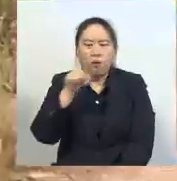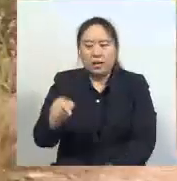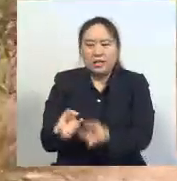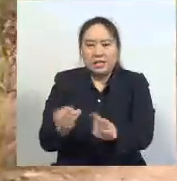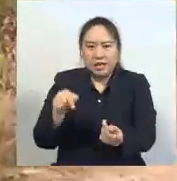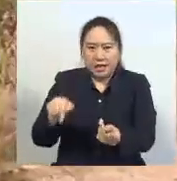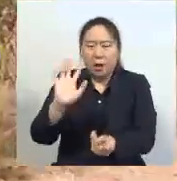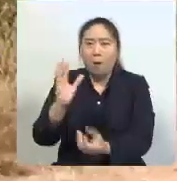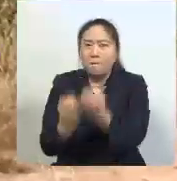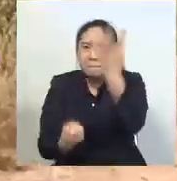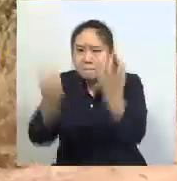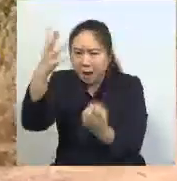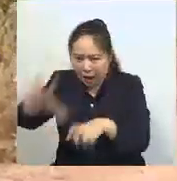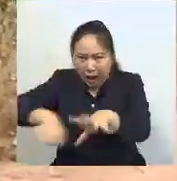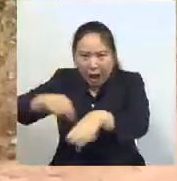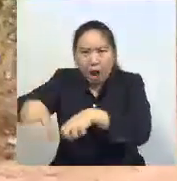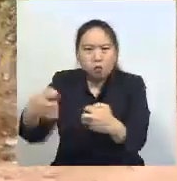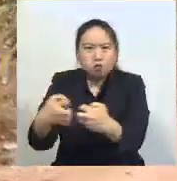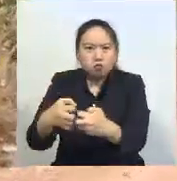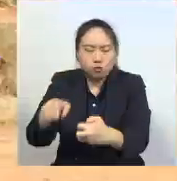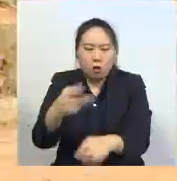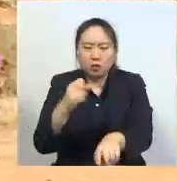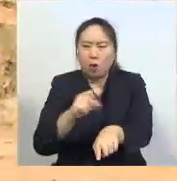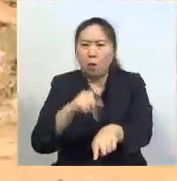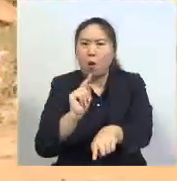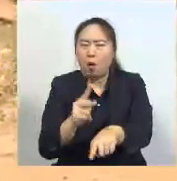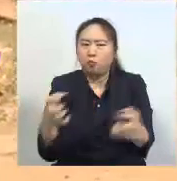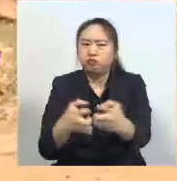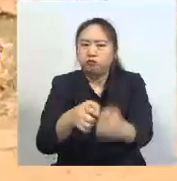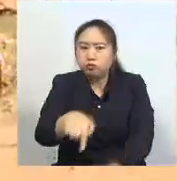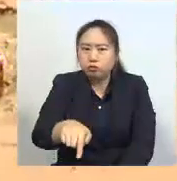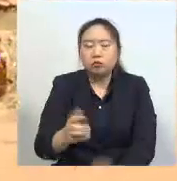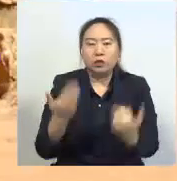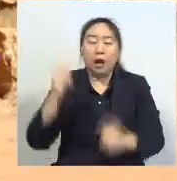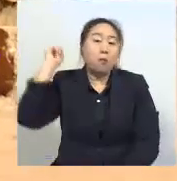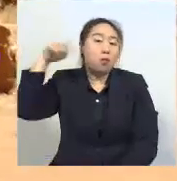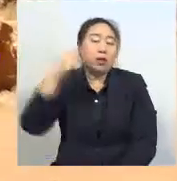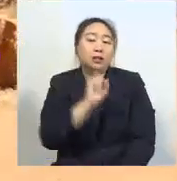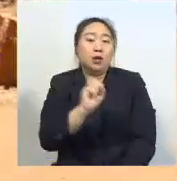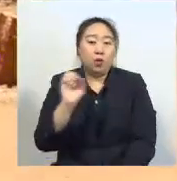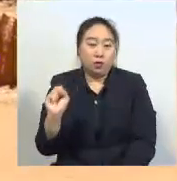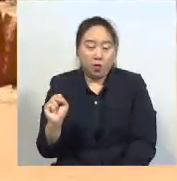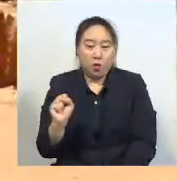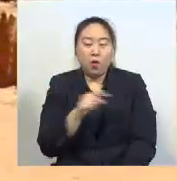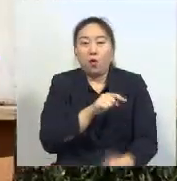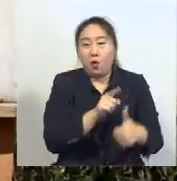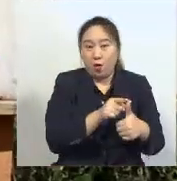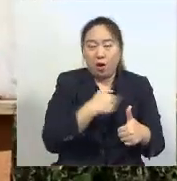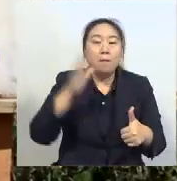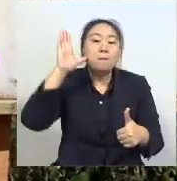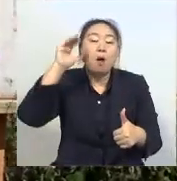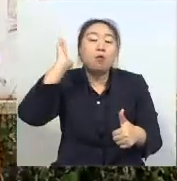งวนแห่งชาติและพื้นที่สปก.โดยทั้งนางสาวปารีณาและนายทวีไกรคุปบิด